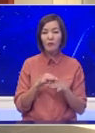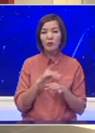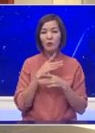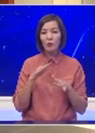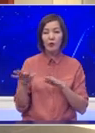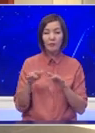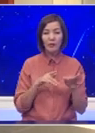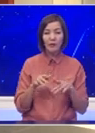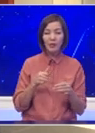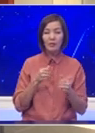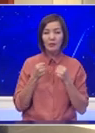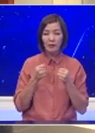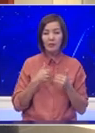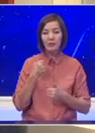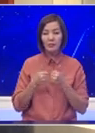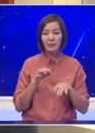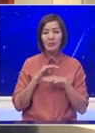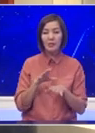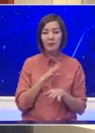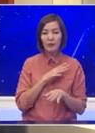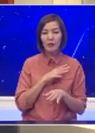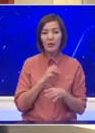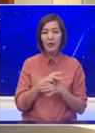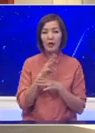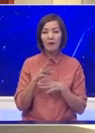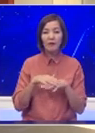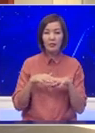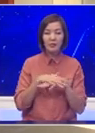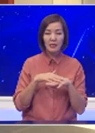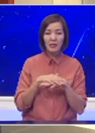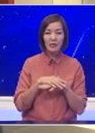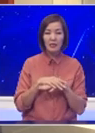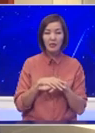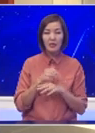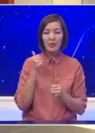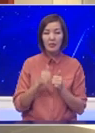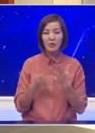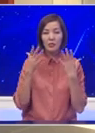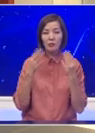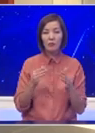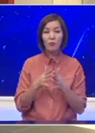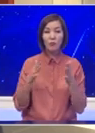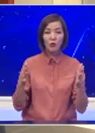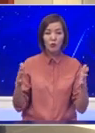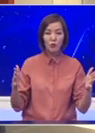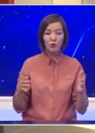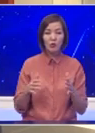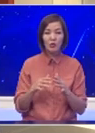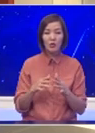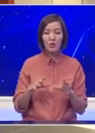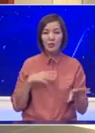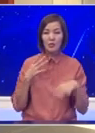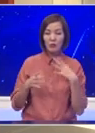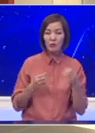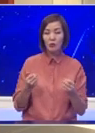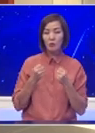много мероприятий спортивных, и охват населения становится каждым днем больше, и занимающиеся